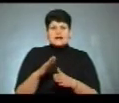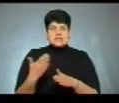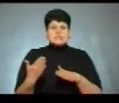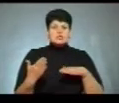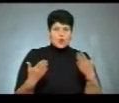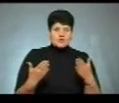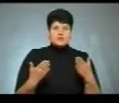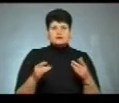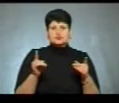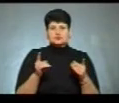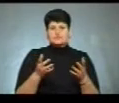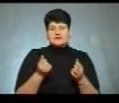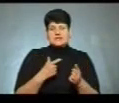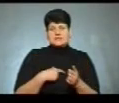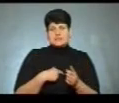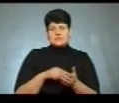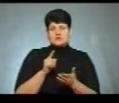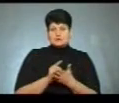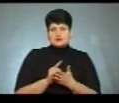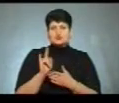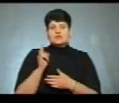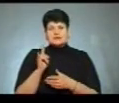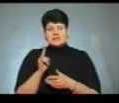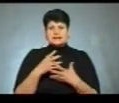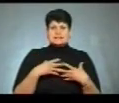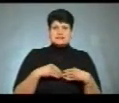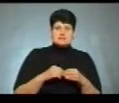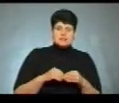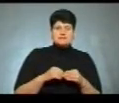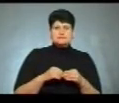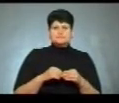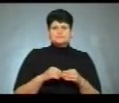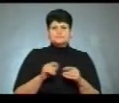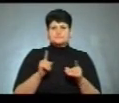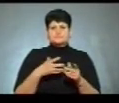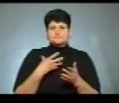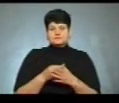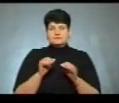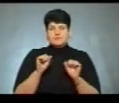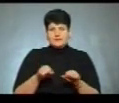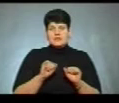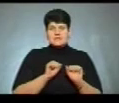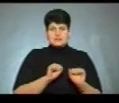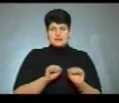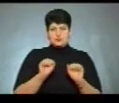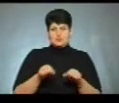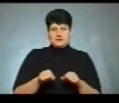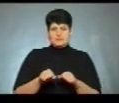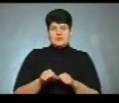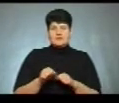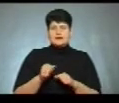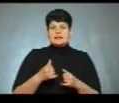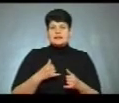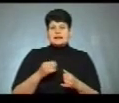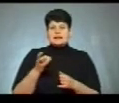щодо взятих на себе зобов'язань. І щодо дитини, щодо сім'ї, щодо своїх прав і захисту прав. Також няня не захищена,